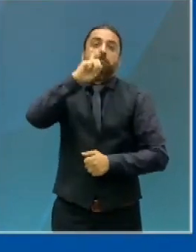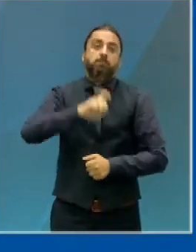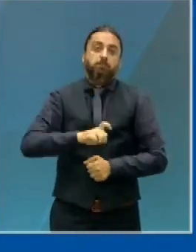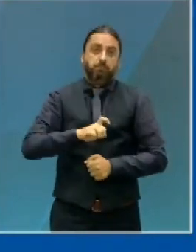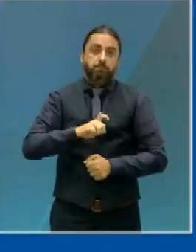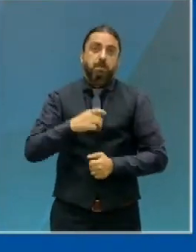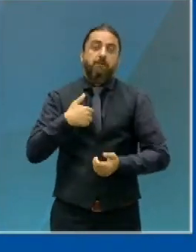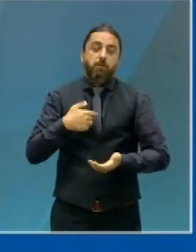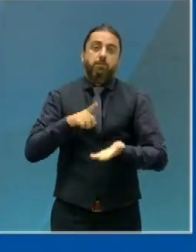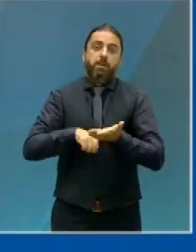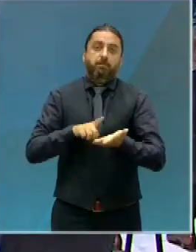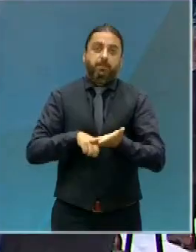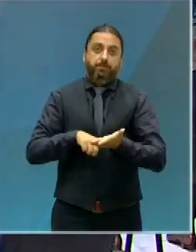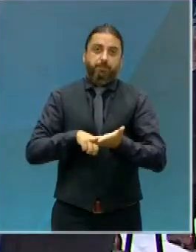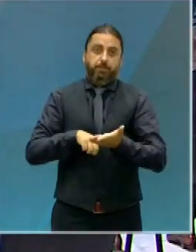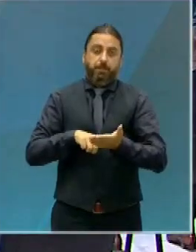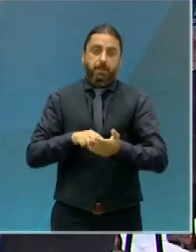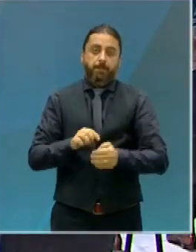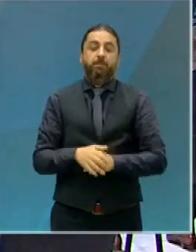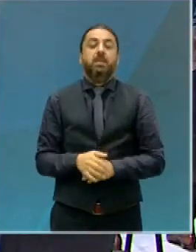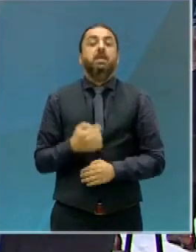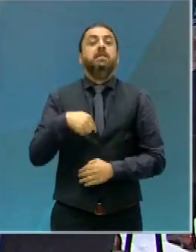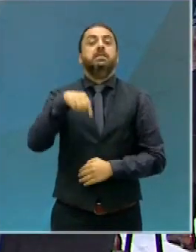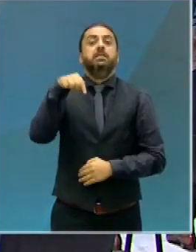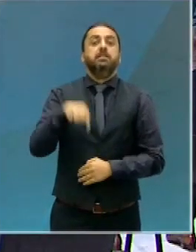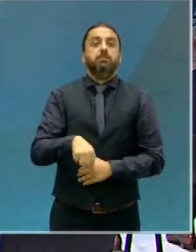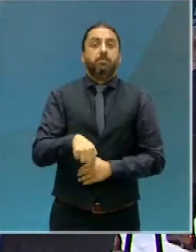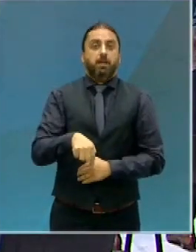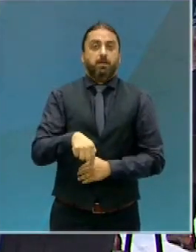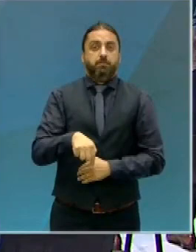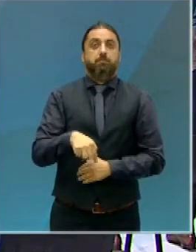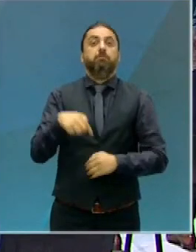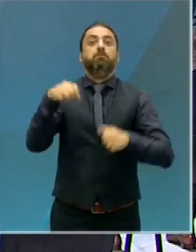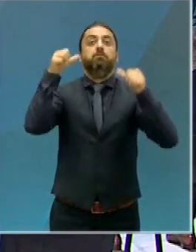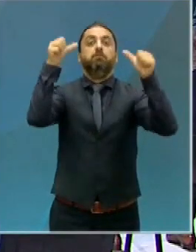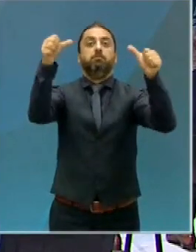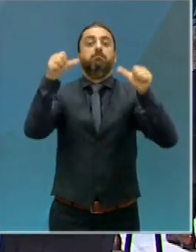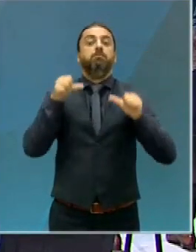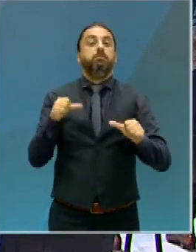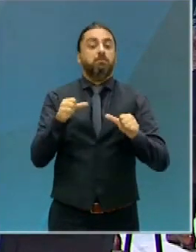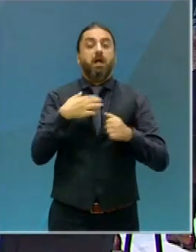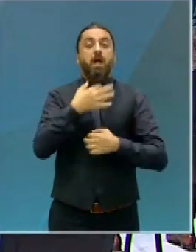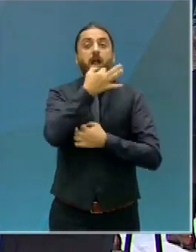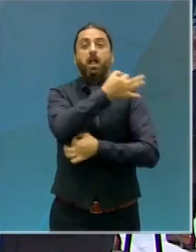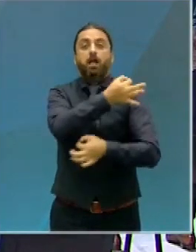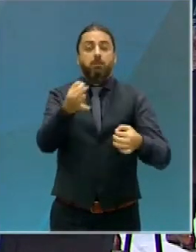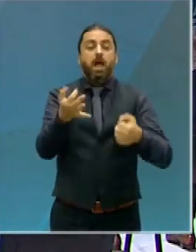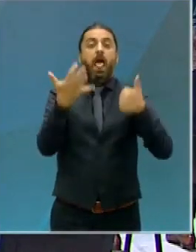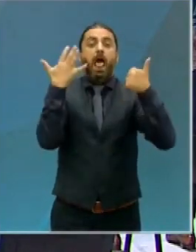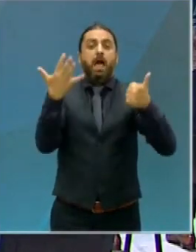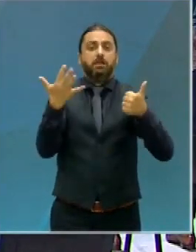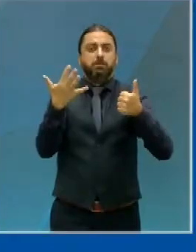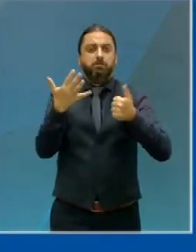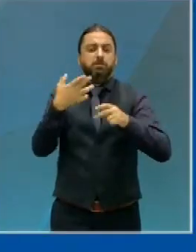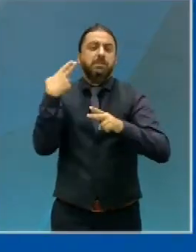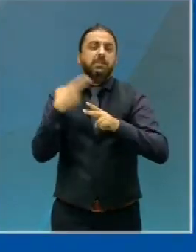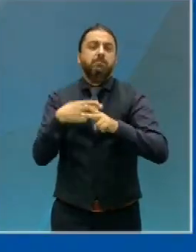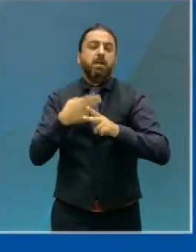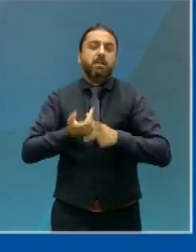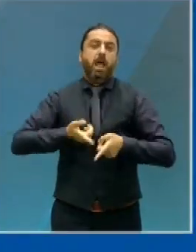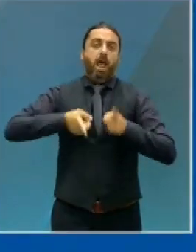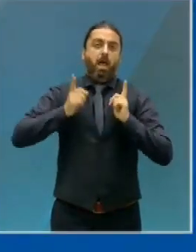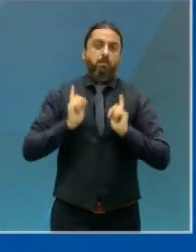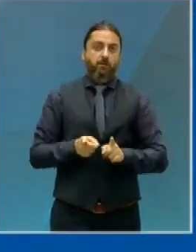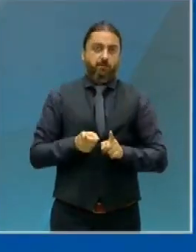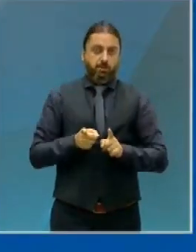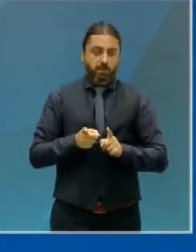μας στο χάρτη. Σήμερα, λοιπόν, ανακοινώνω 6 εμβληματικές αποφάσεις που πολλαπλασιάζουν